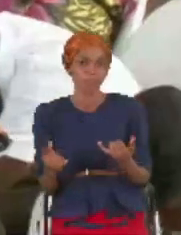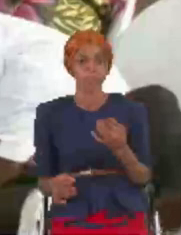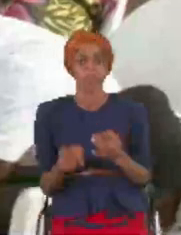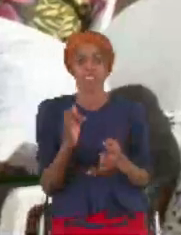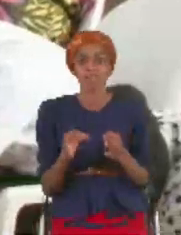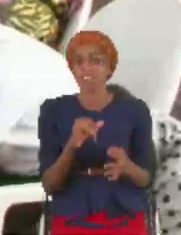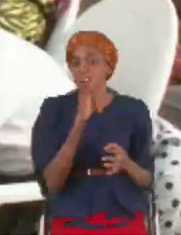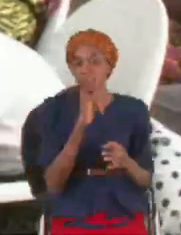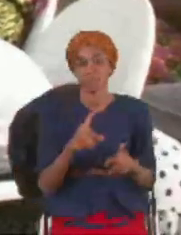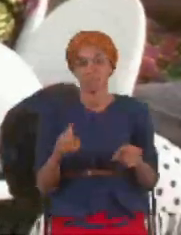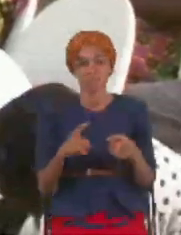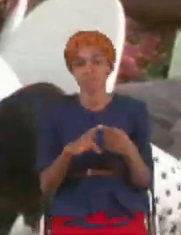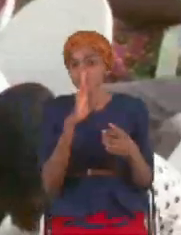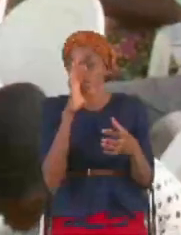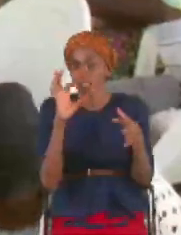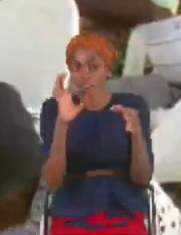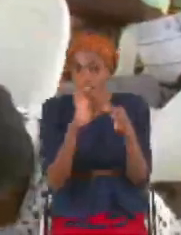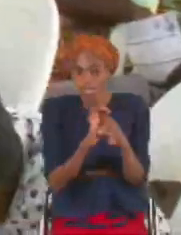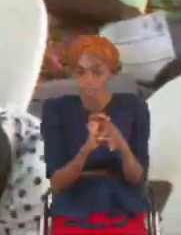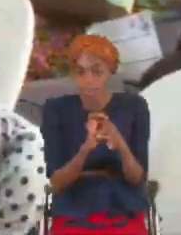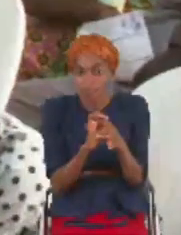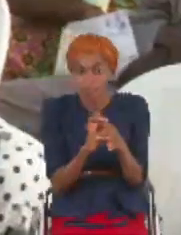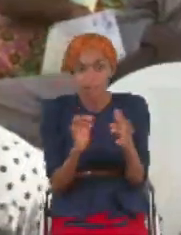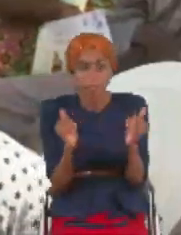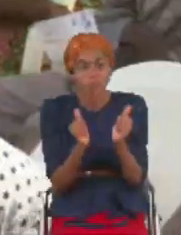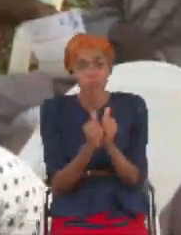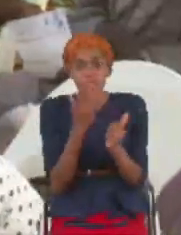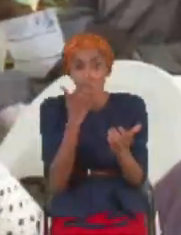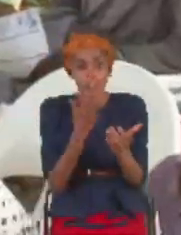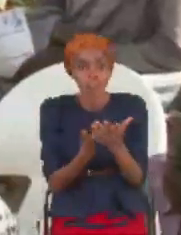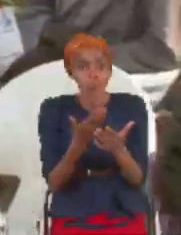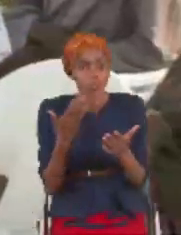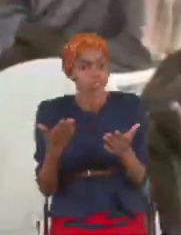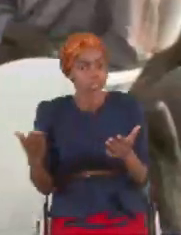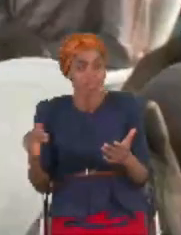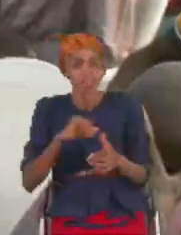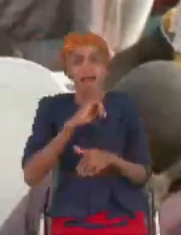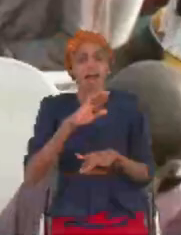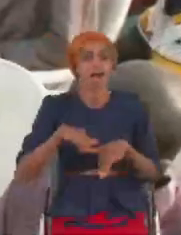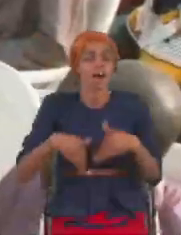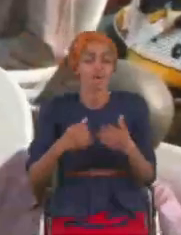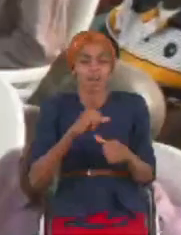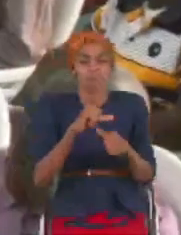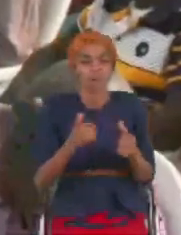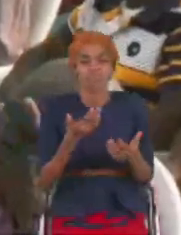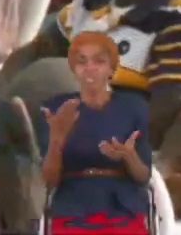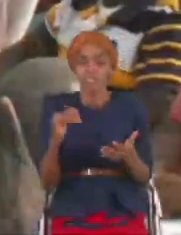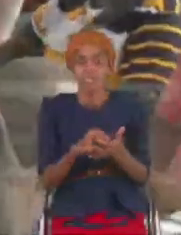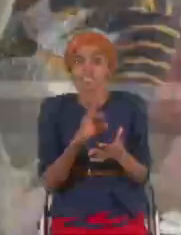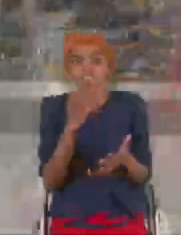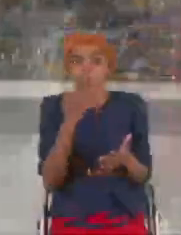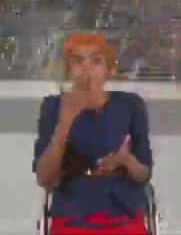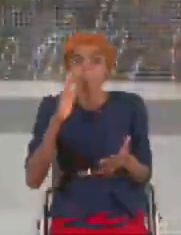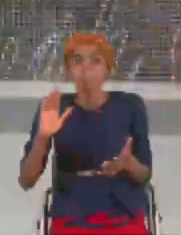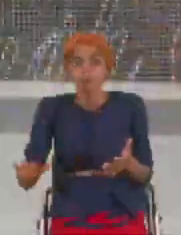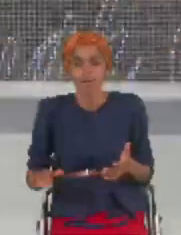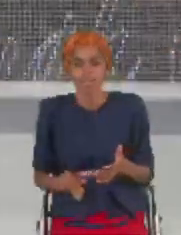si tu ne veux même pas t'embêter de la fatwa de bonnes choses quand ils ont eu de mauvaises